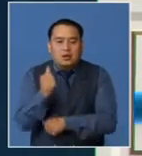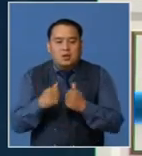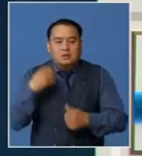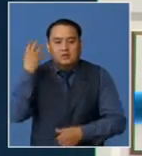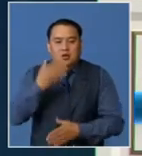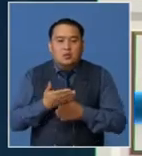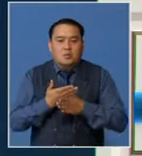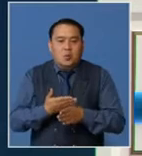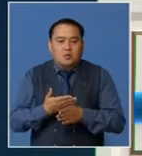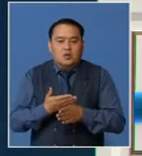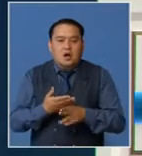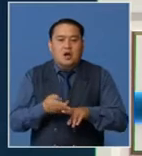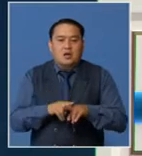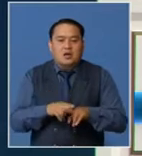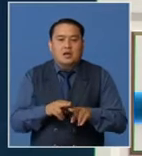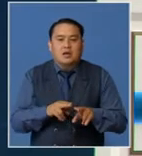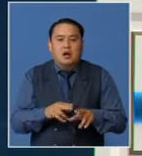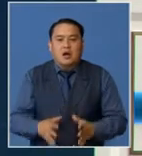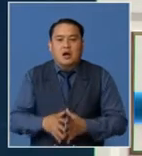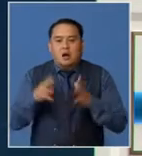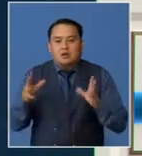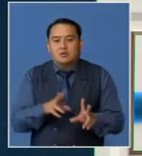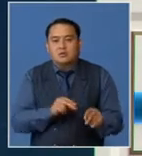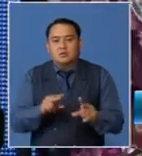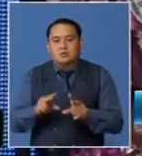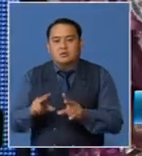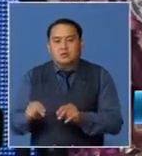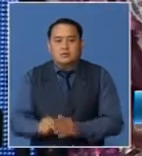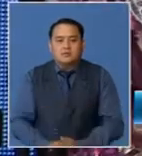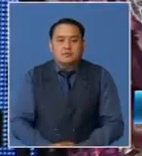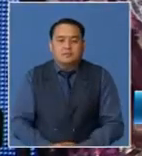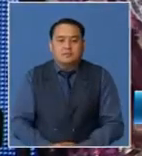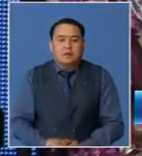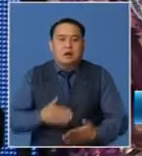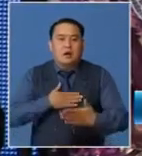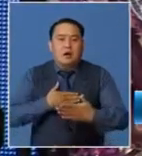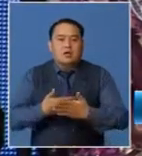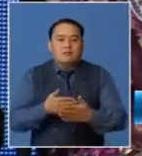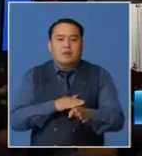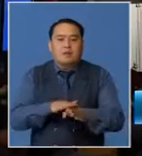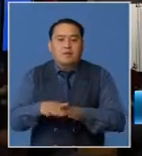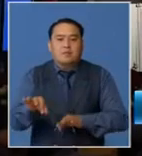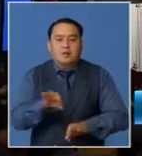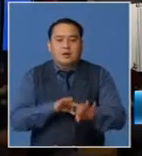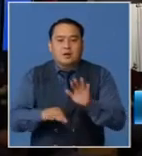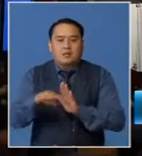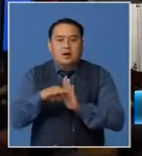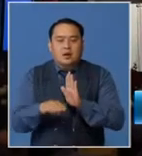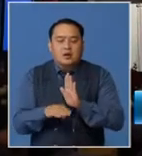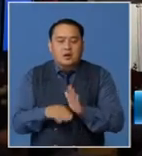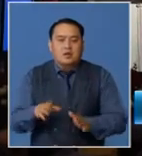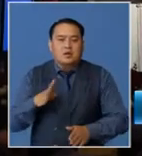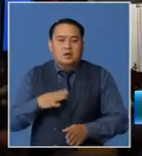моральные. Но это также еще и огромное счастье. На местах активно реализуется и программа «Рухани Жангару».